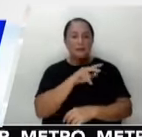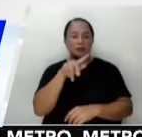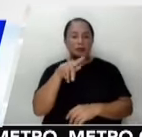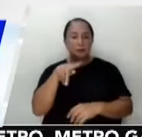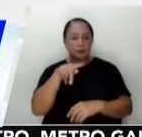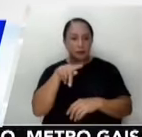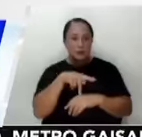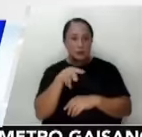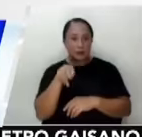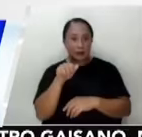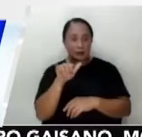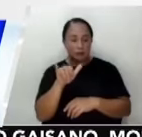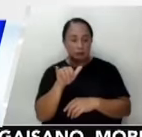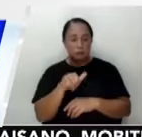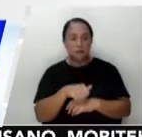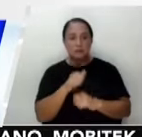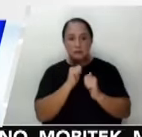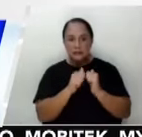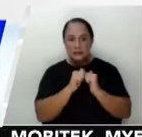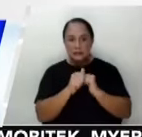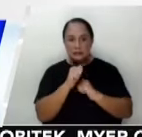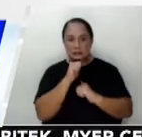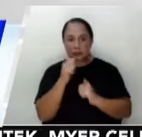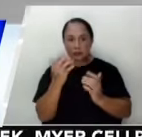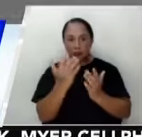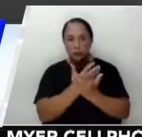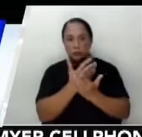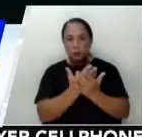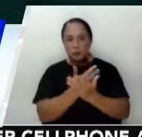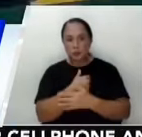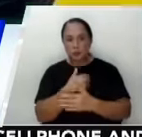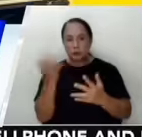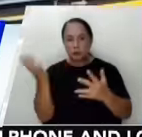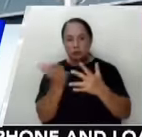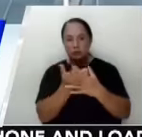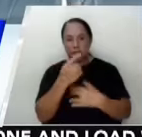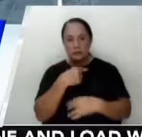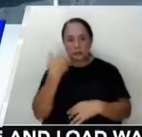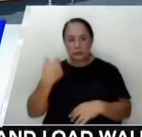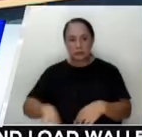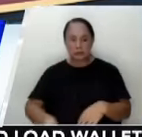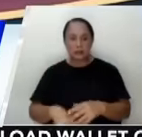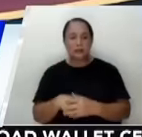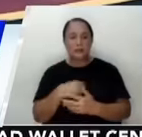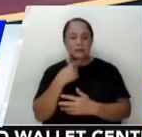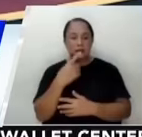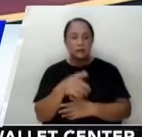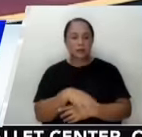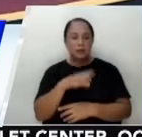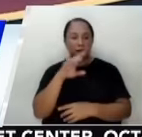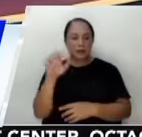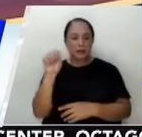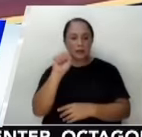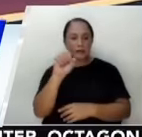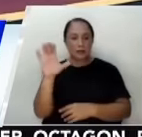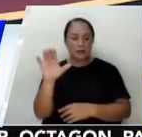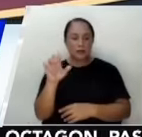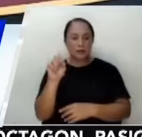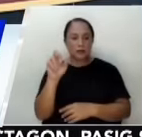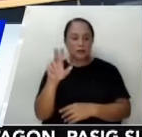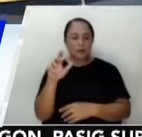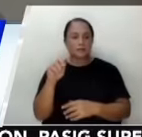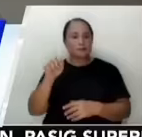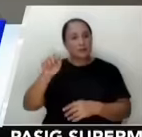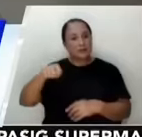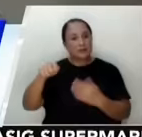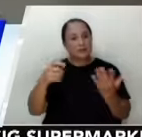gamiting basihan ng isang bagong arbitration case laban sa China. Ayon yan kay dating Supreme Court Senior Associate Justice Antonio